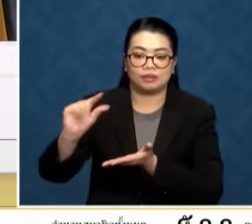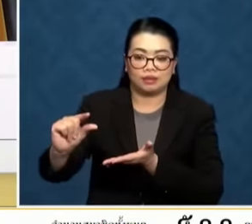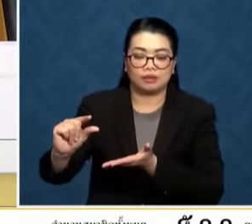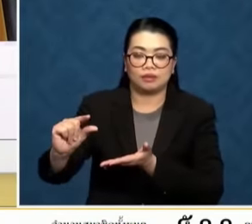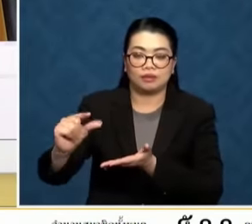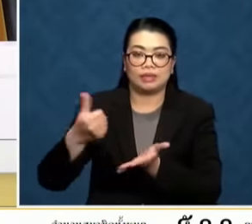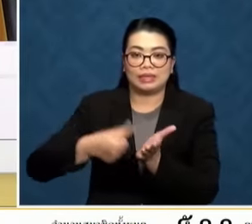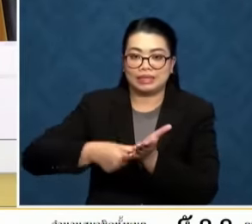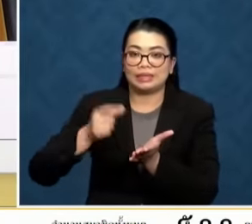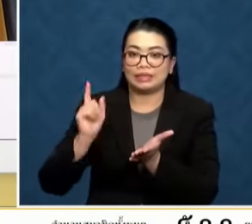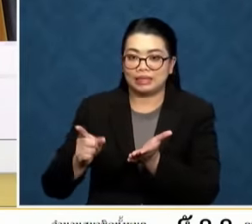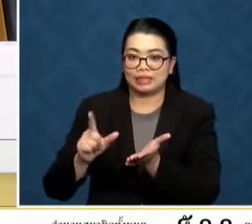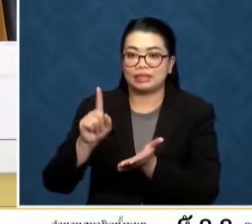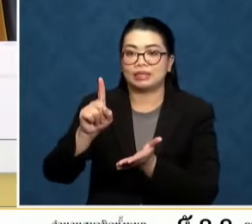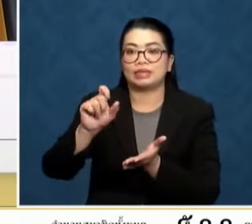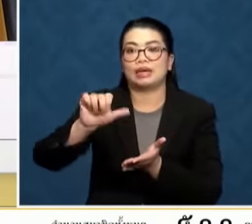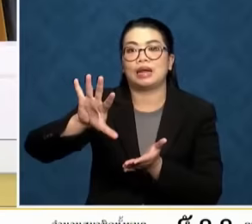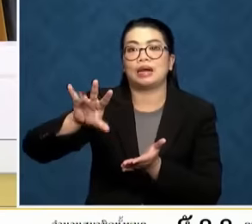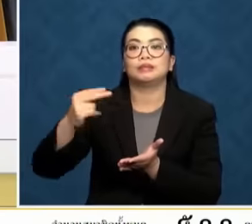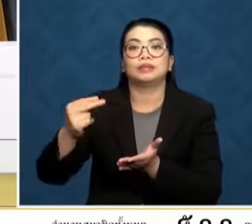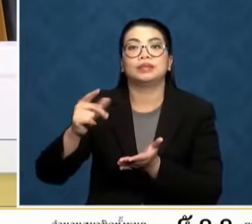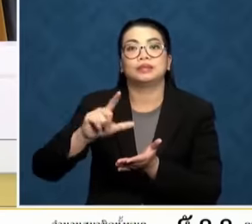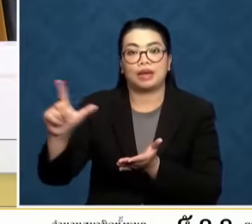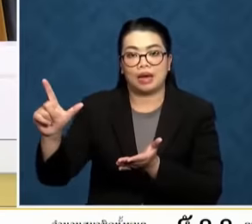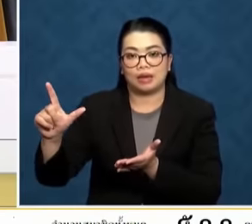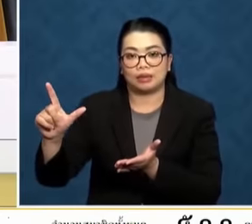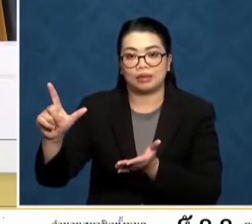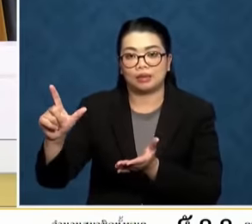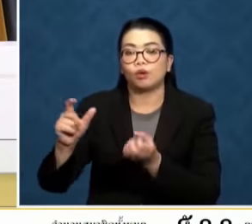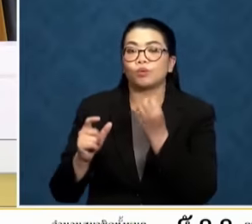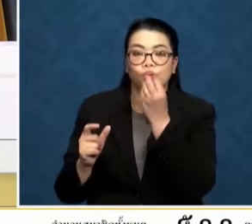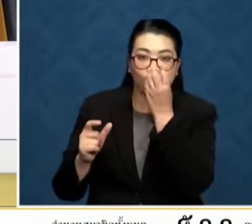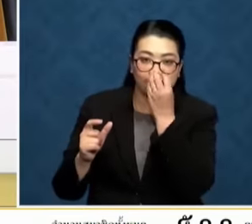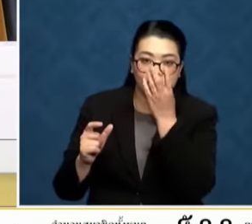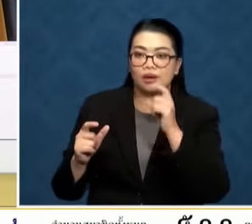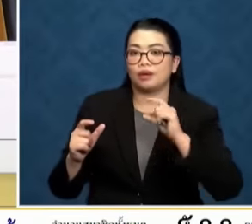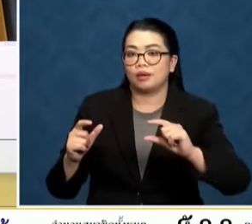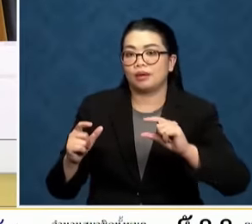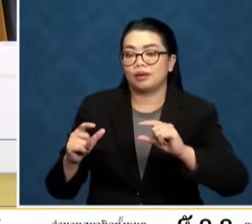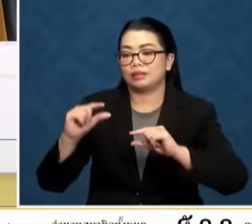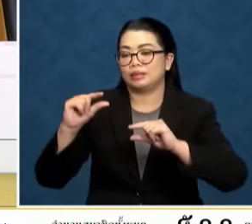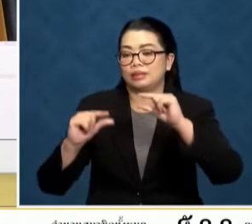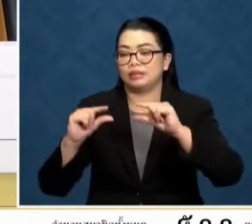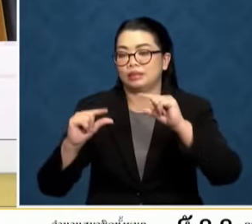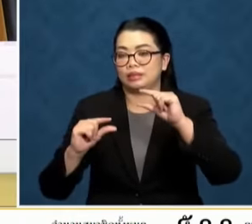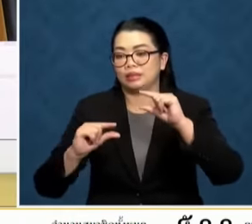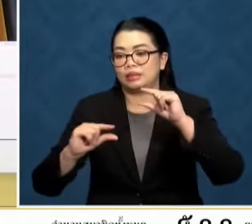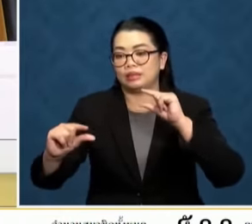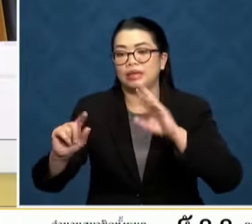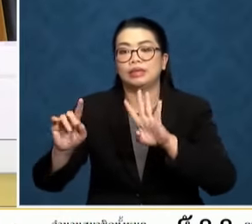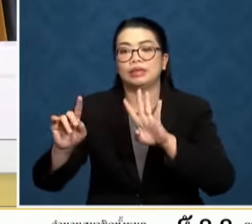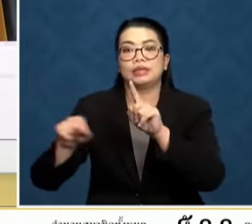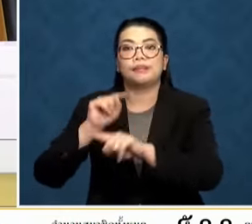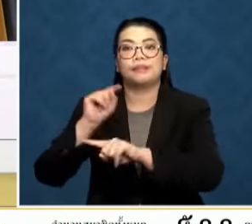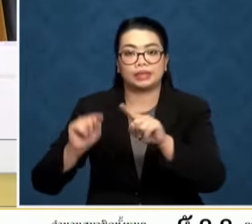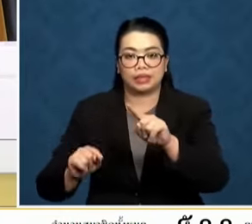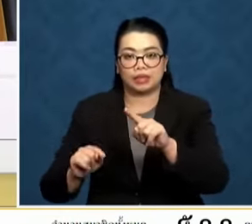ต้นอยู่ 150,000ล้านบาทเป็นสัดส่วนอยู่ที่